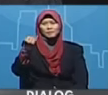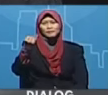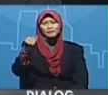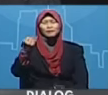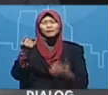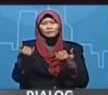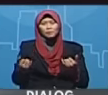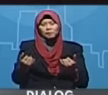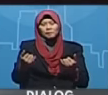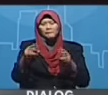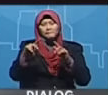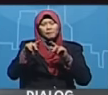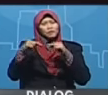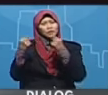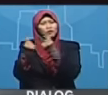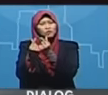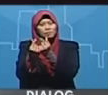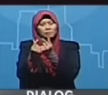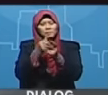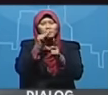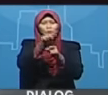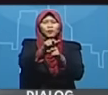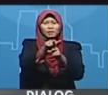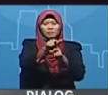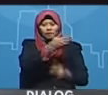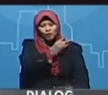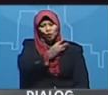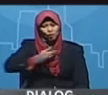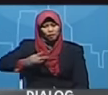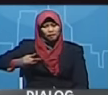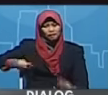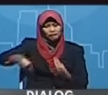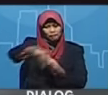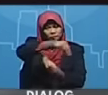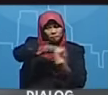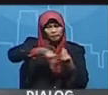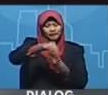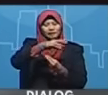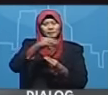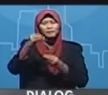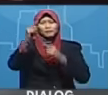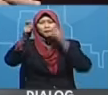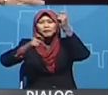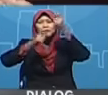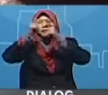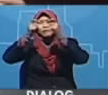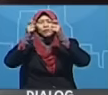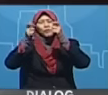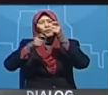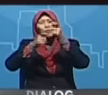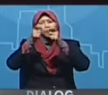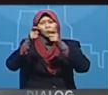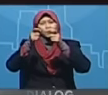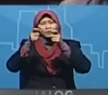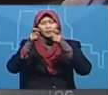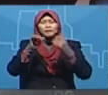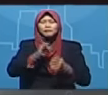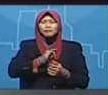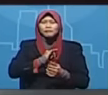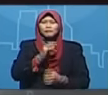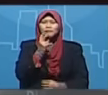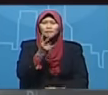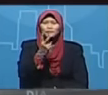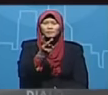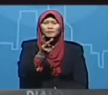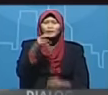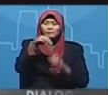tentang pakej penipuan umrah dan juga pakej-pakej pelancongan, saya juga suka untuk melihat dalam masih